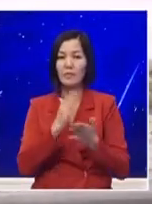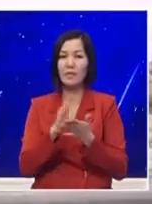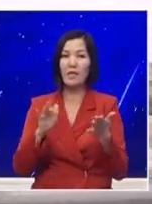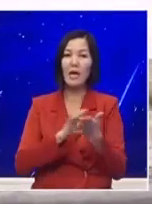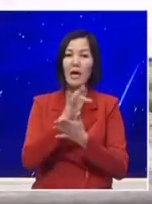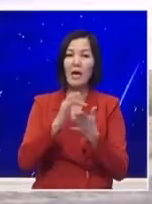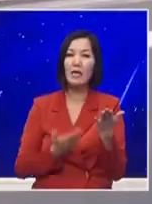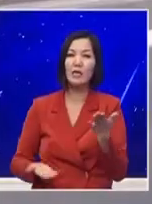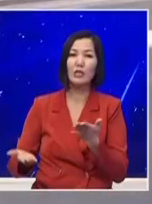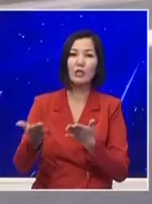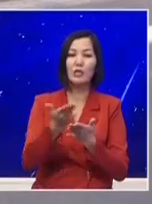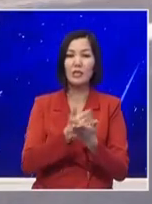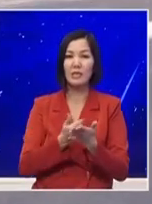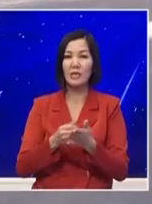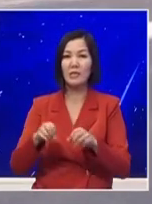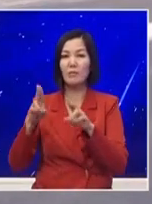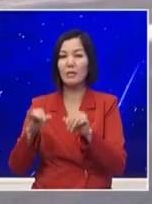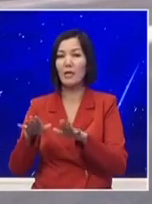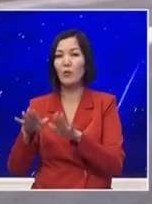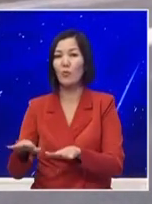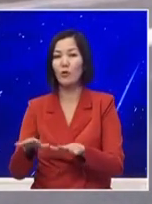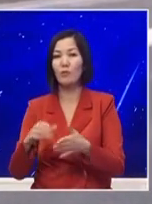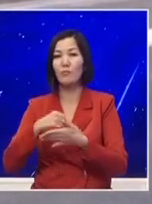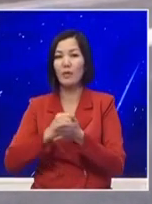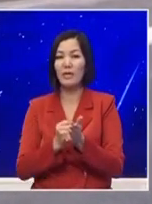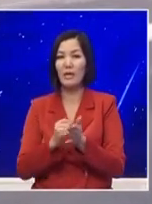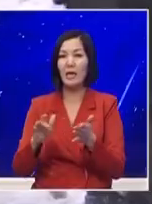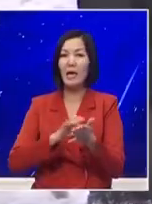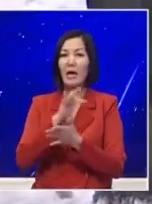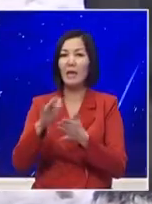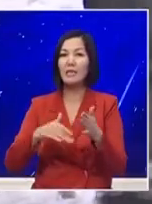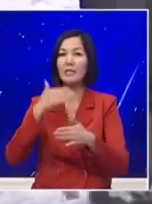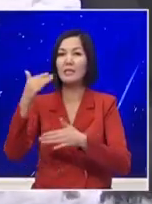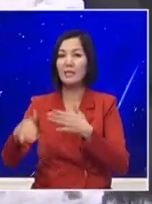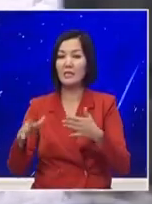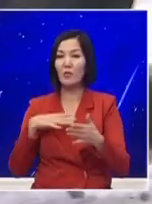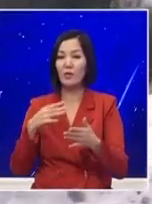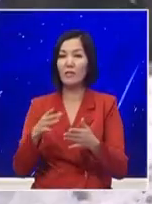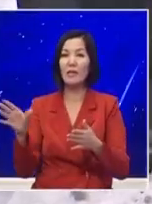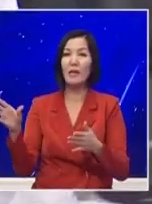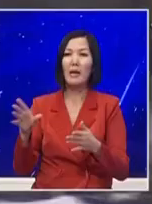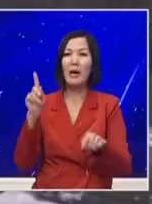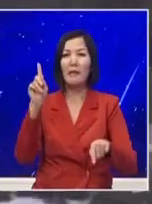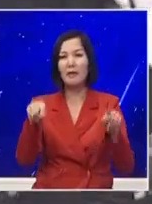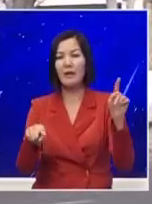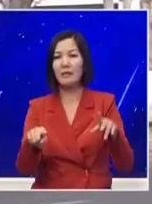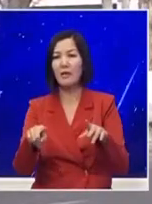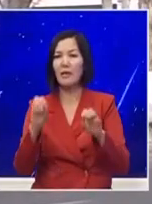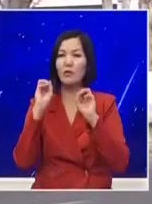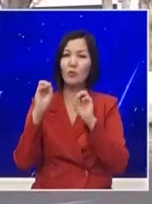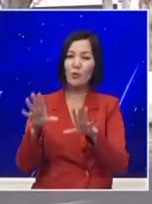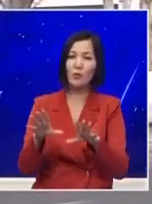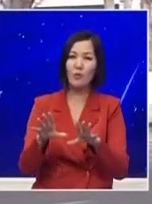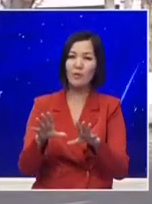ішінен жиналған қарды үйетін арнайы орындар белгіленген, олар шаһар сыртында орналасқан. Ал кез келген жерге қарды заңсыз төгетіндер